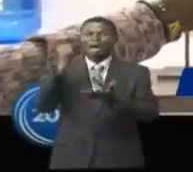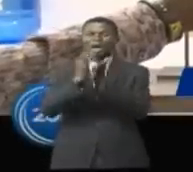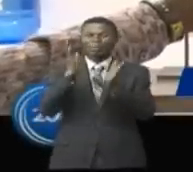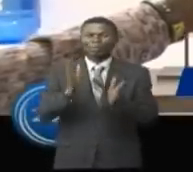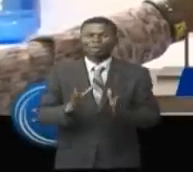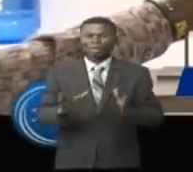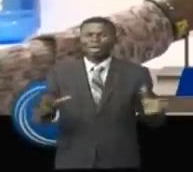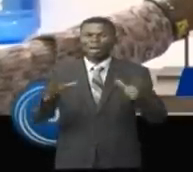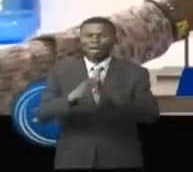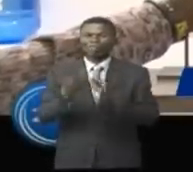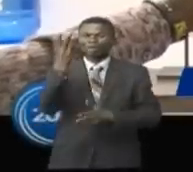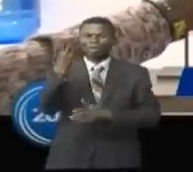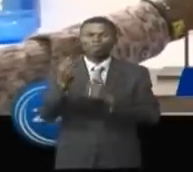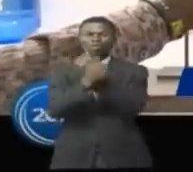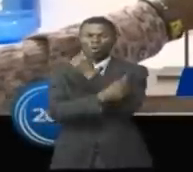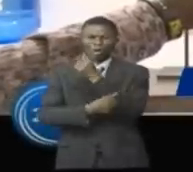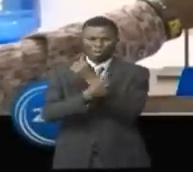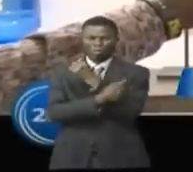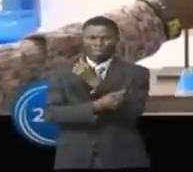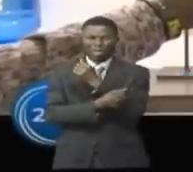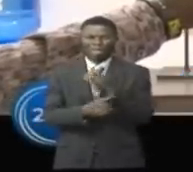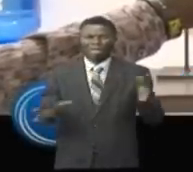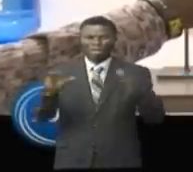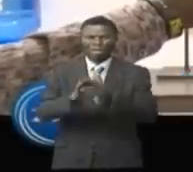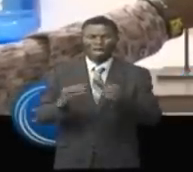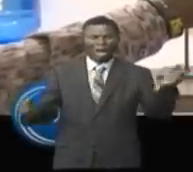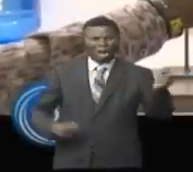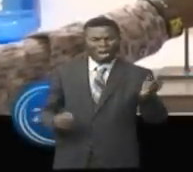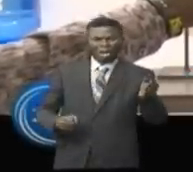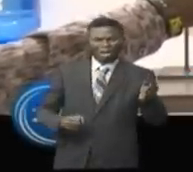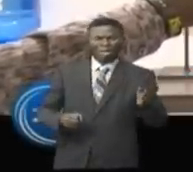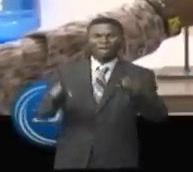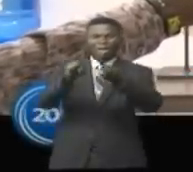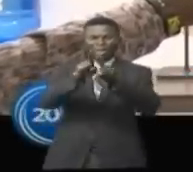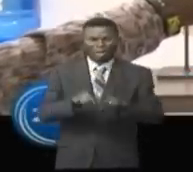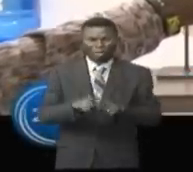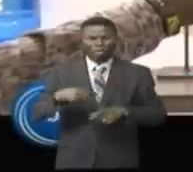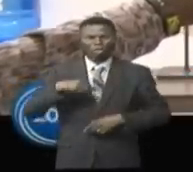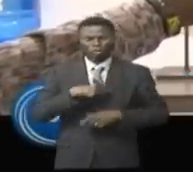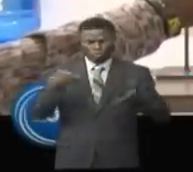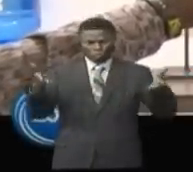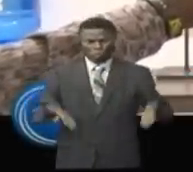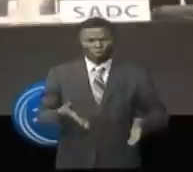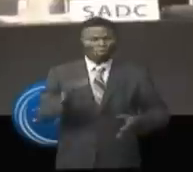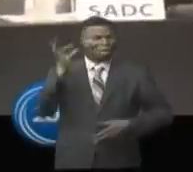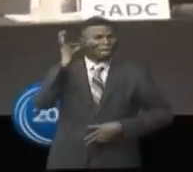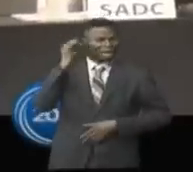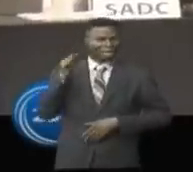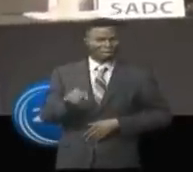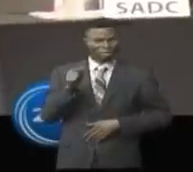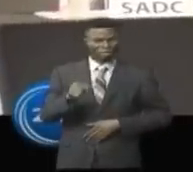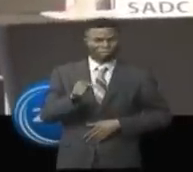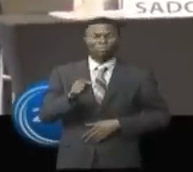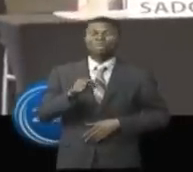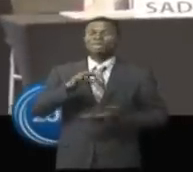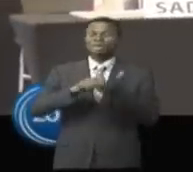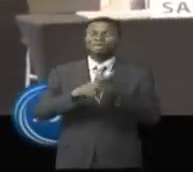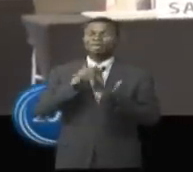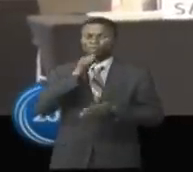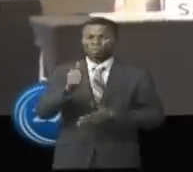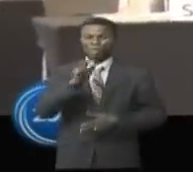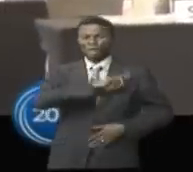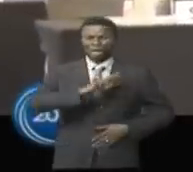la tripartite qui vient de se dérouler en Angola au même moment que nous étions ici à Nairobi. Qui ne signifie pas que la